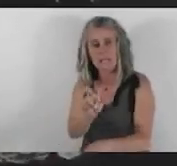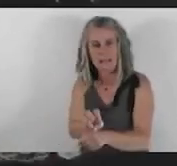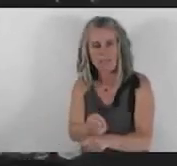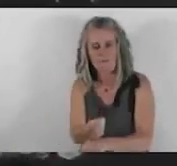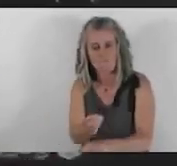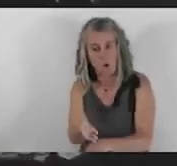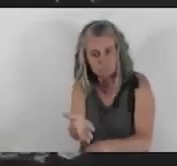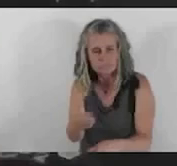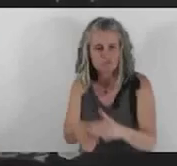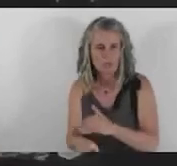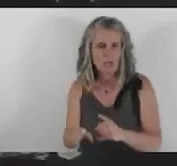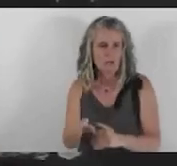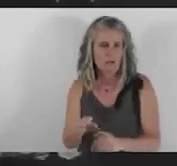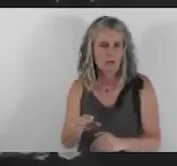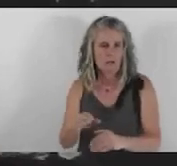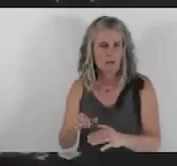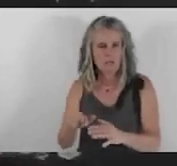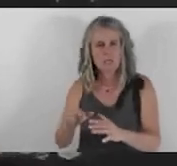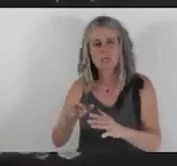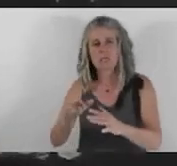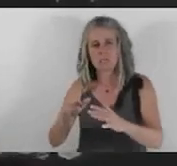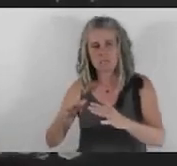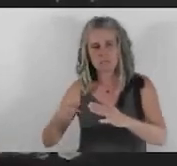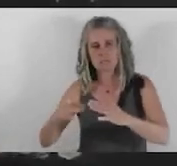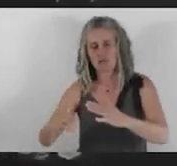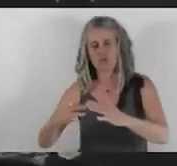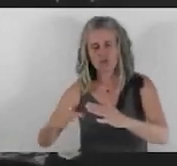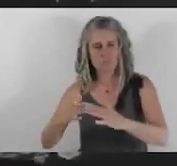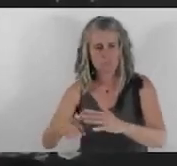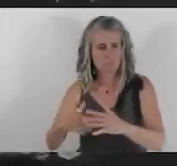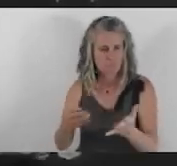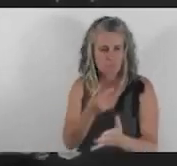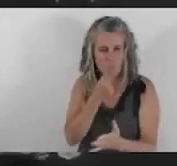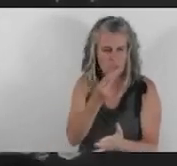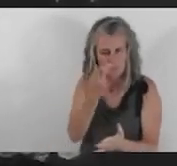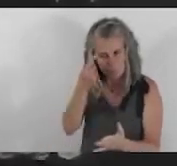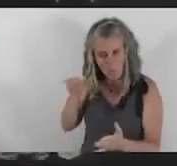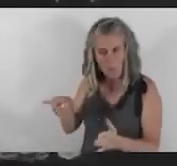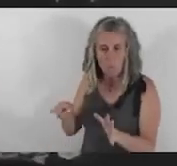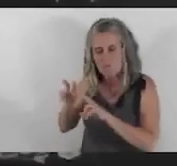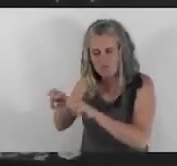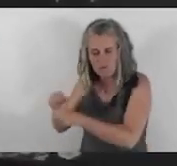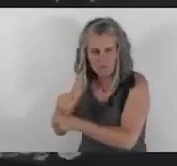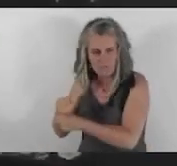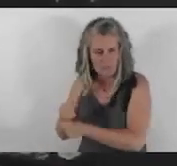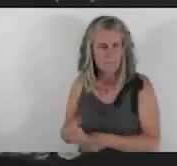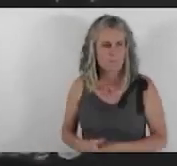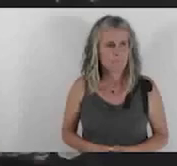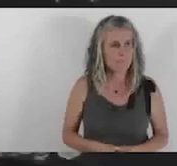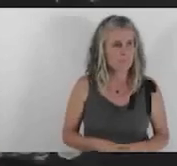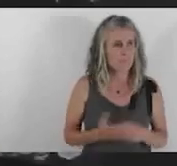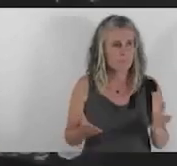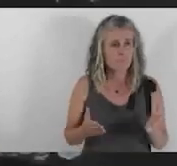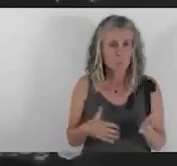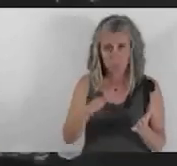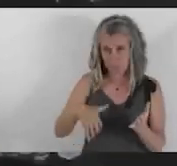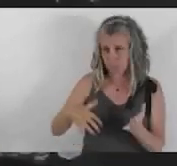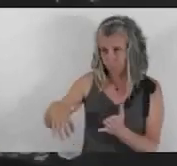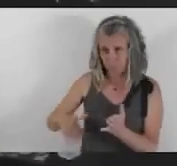Voilà. Allez-y, faites le 36 et 37. D'accord, ils ont aucun lien, c'est pas grave. Comment ?